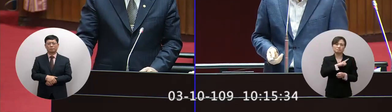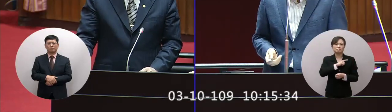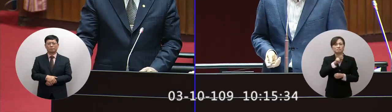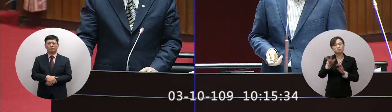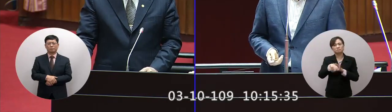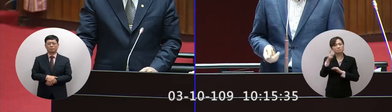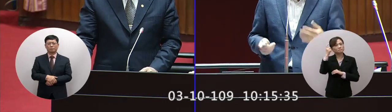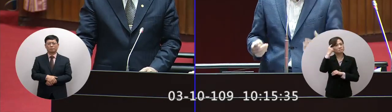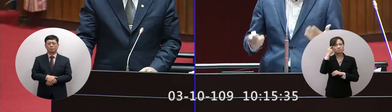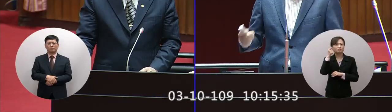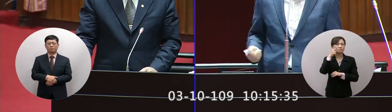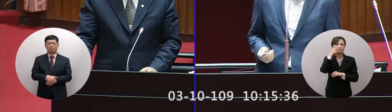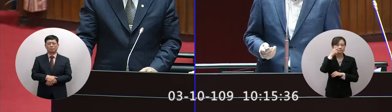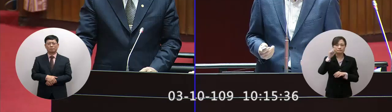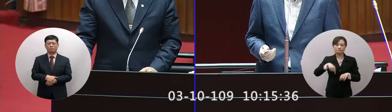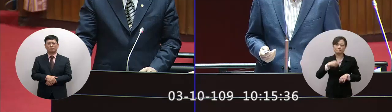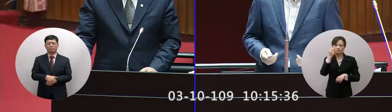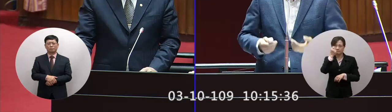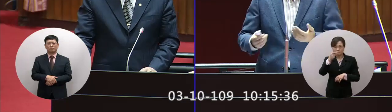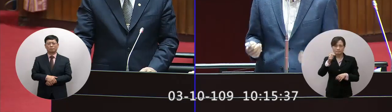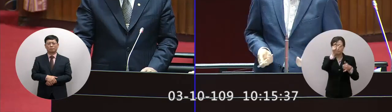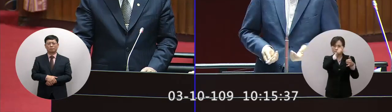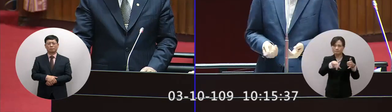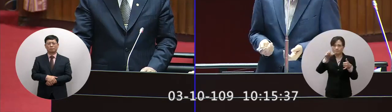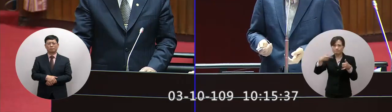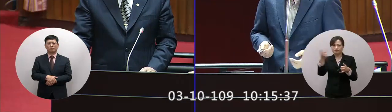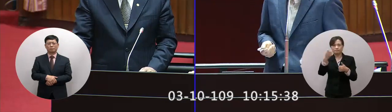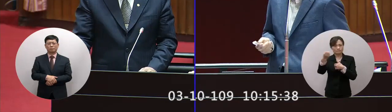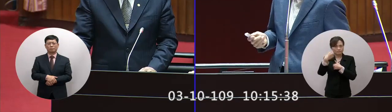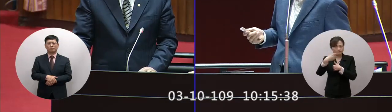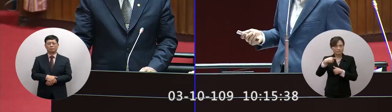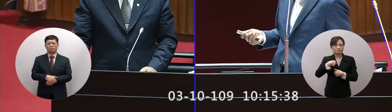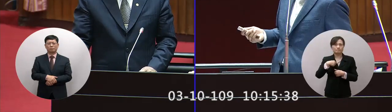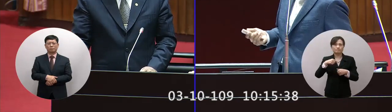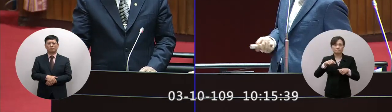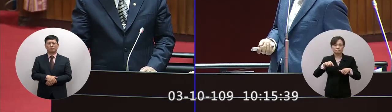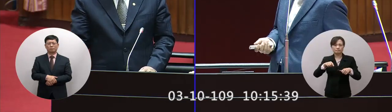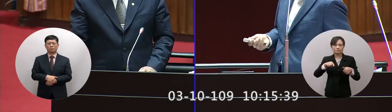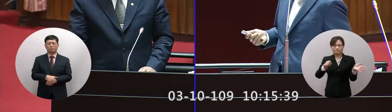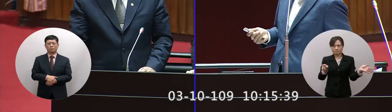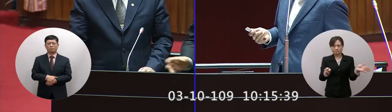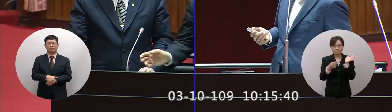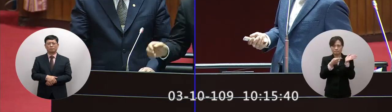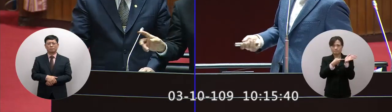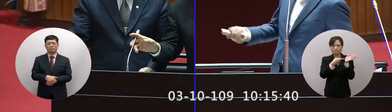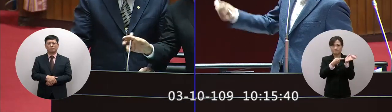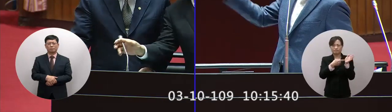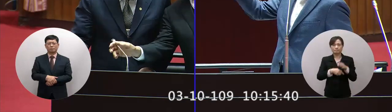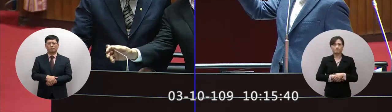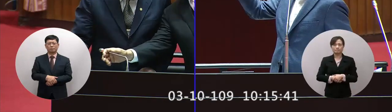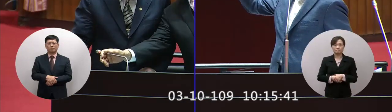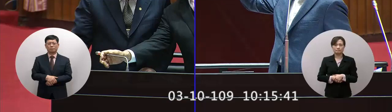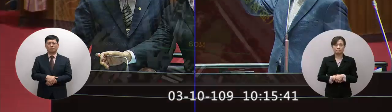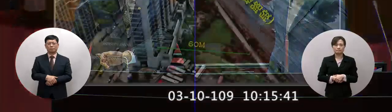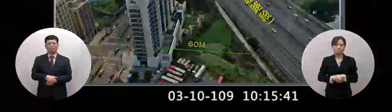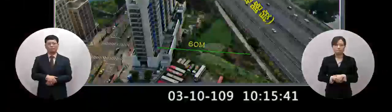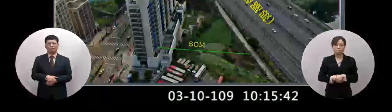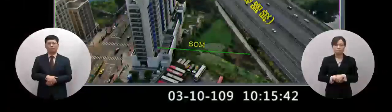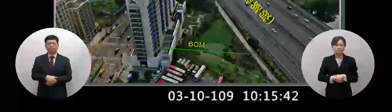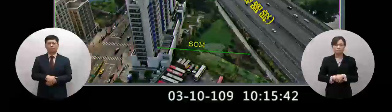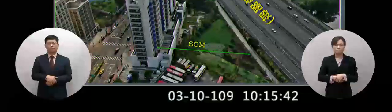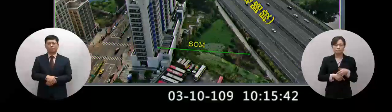来哈。特别拿两个跟我澄清案子，直接拍给大家看了。你觉得合不合理嘛？ 法律授权。 这